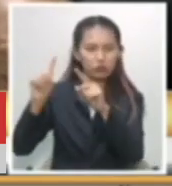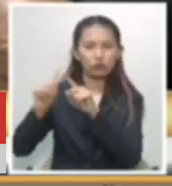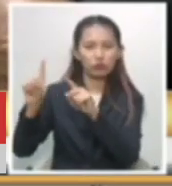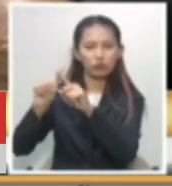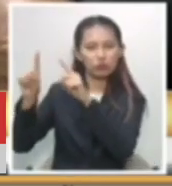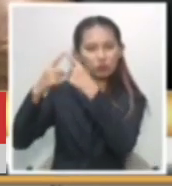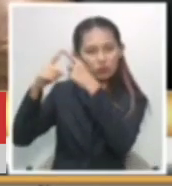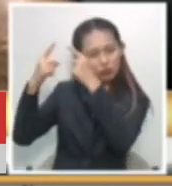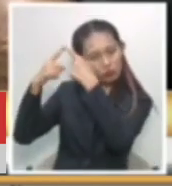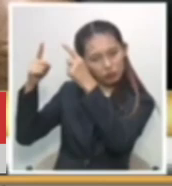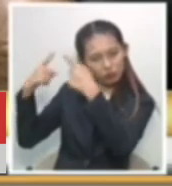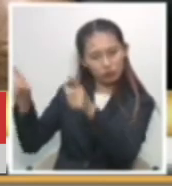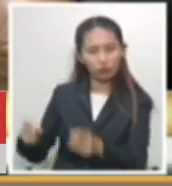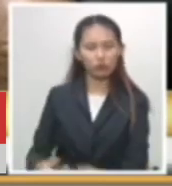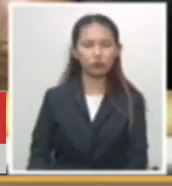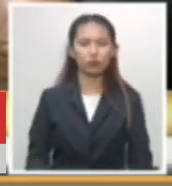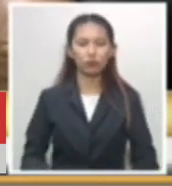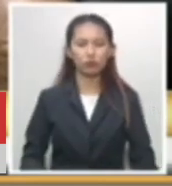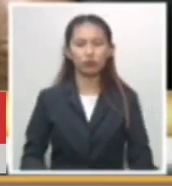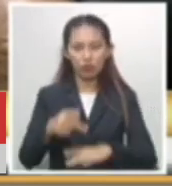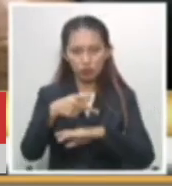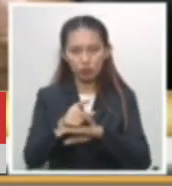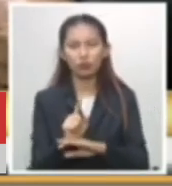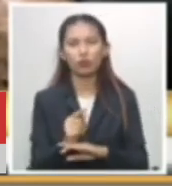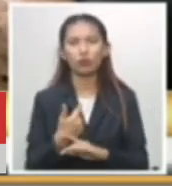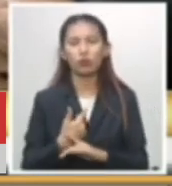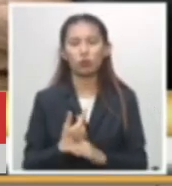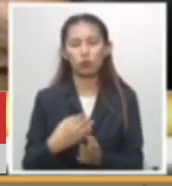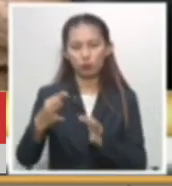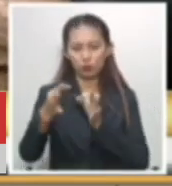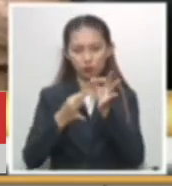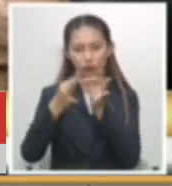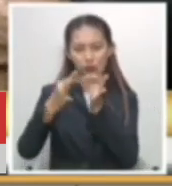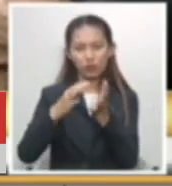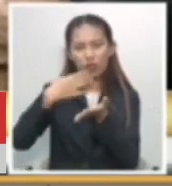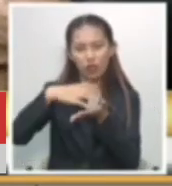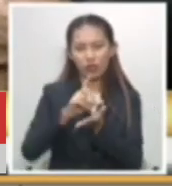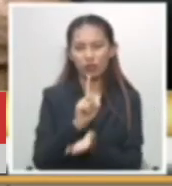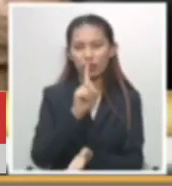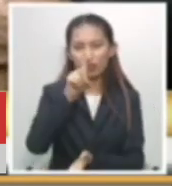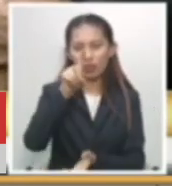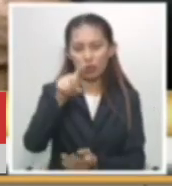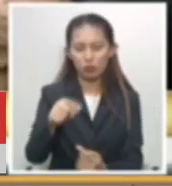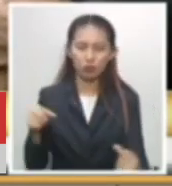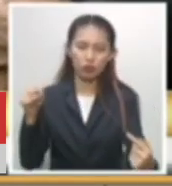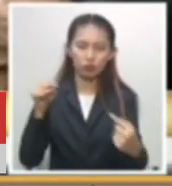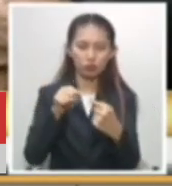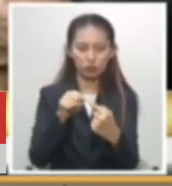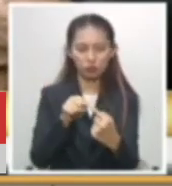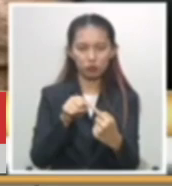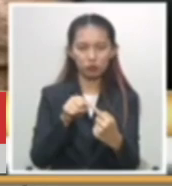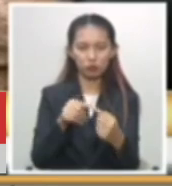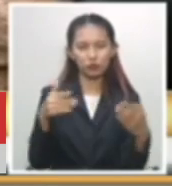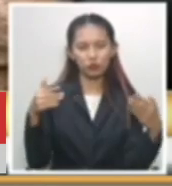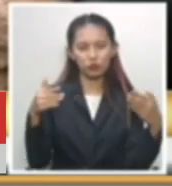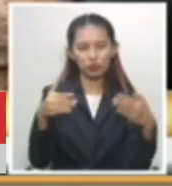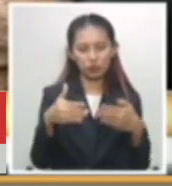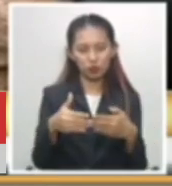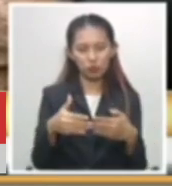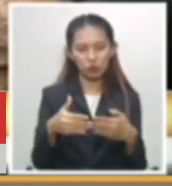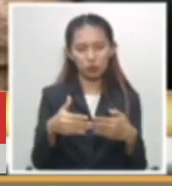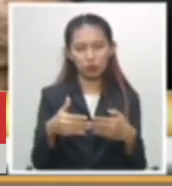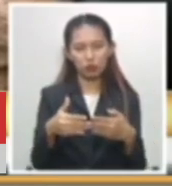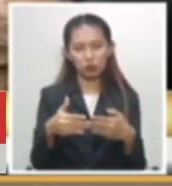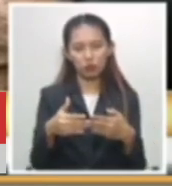ครับผมจะอภิปรายและซักถามเน้นไปที่ความในรัฐธร